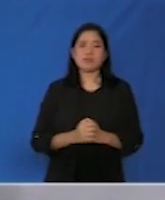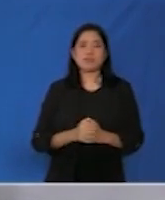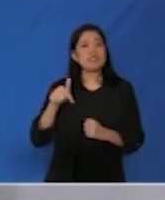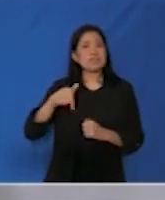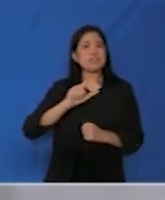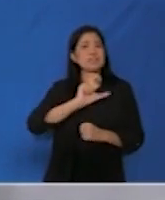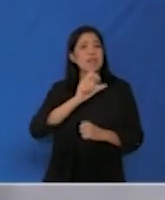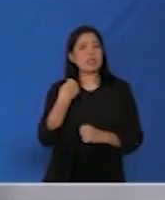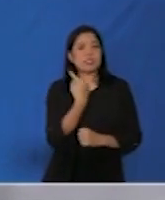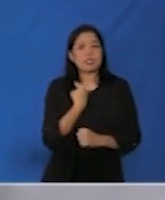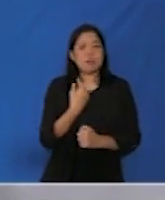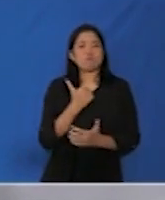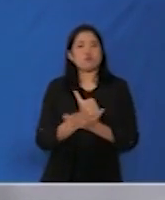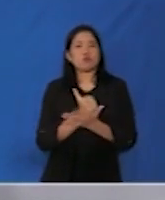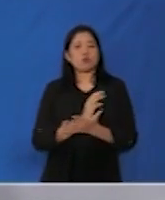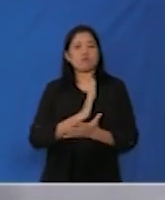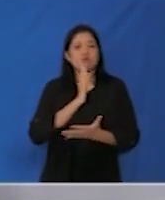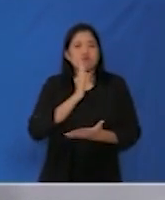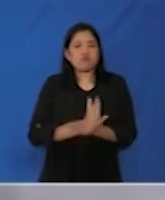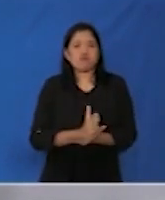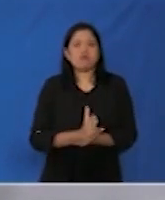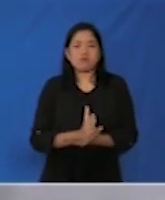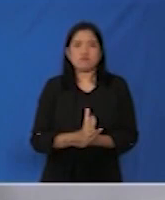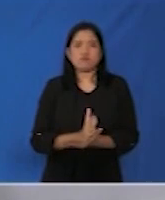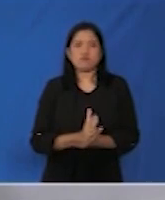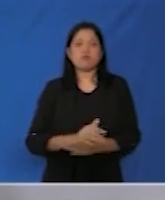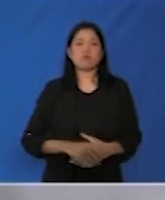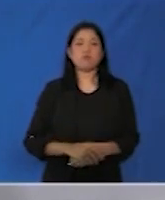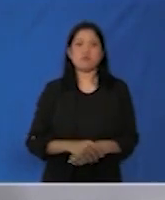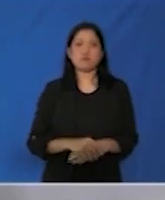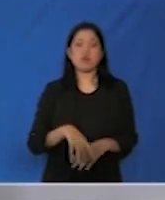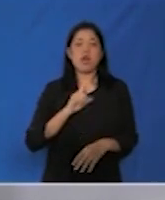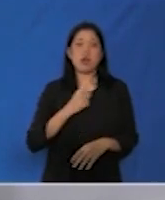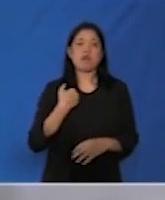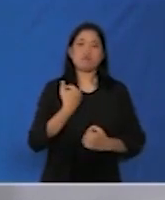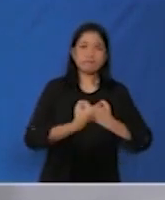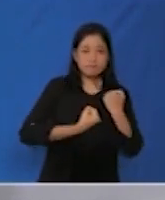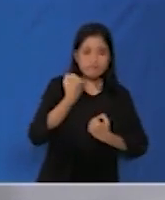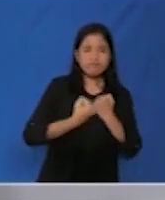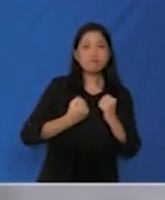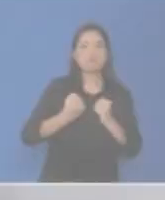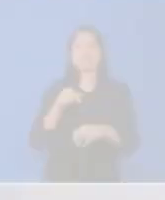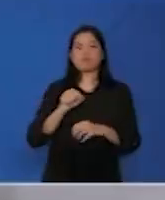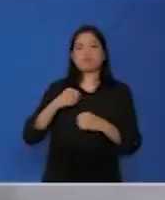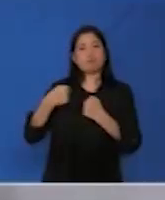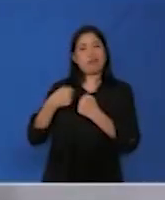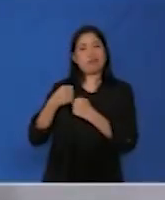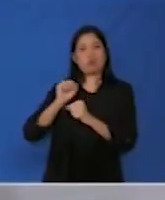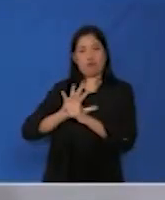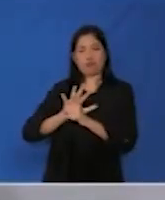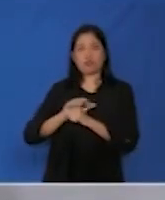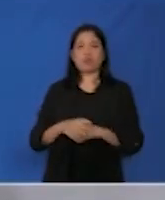secara komitmen lebih kuat secara lebih tegas lagi melaksanakan kegiatan physical dispensing